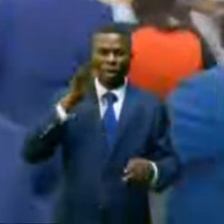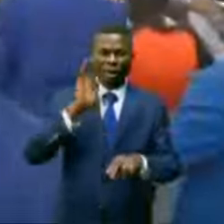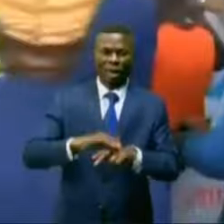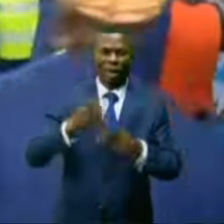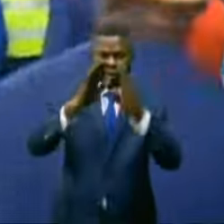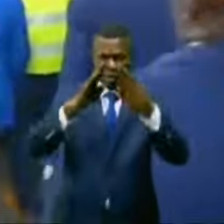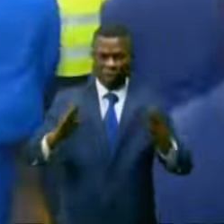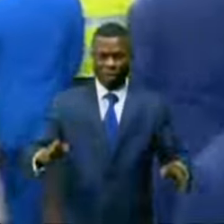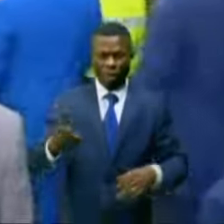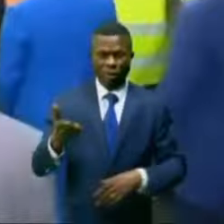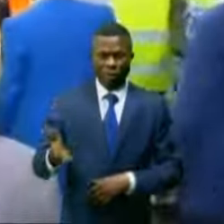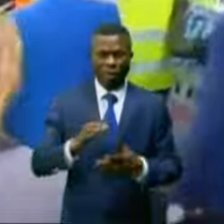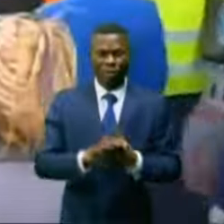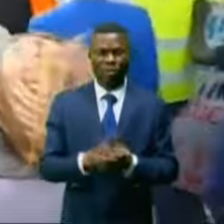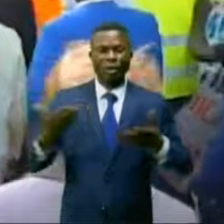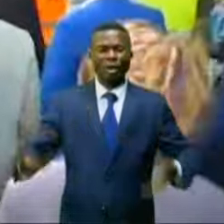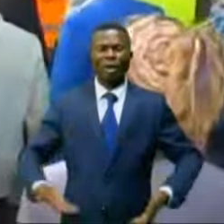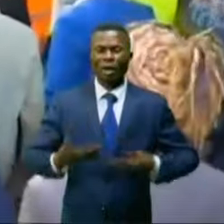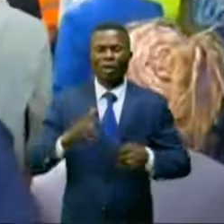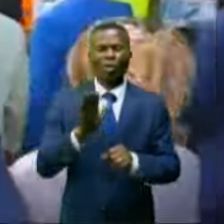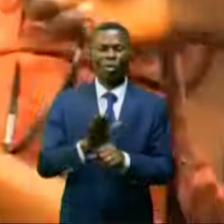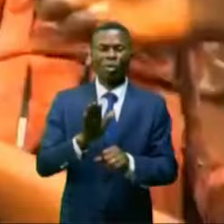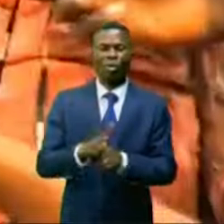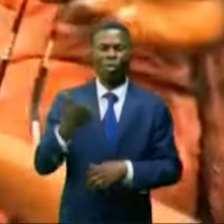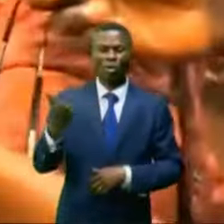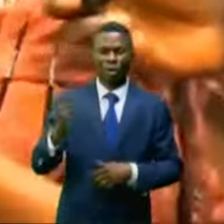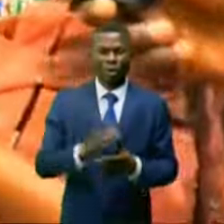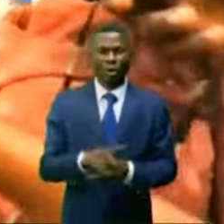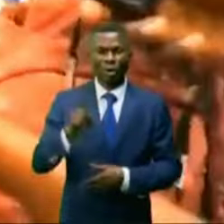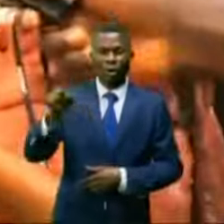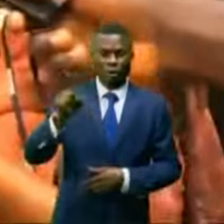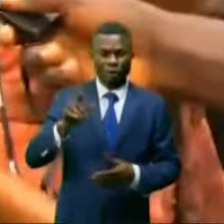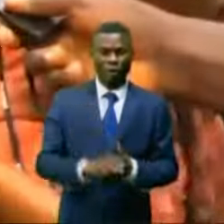résidence officielle. La joie est en son comble.